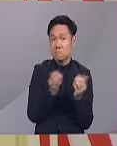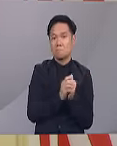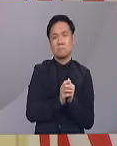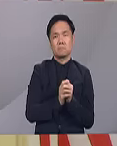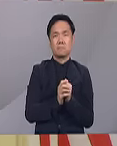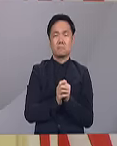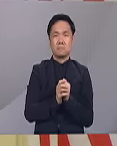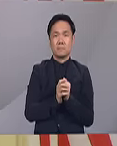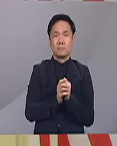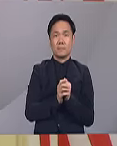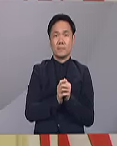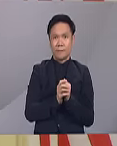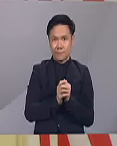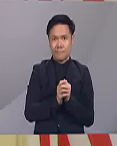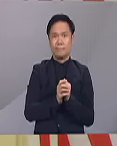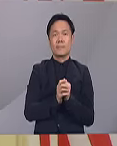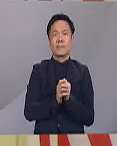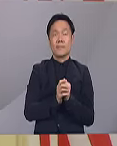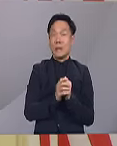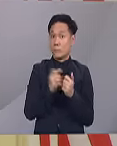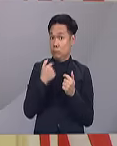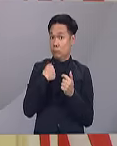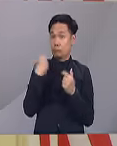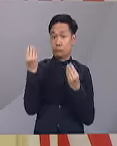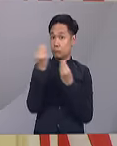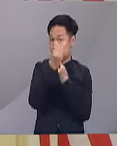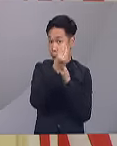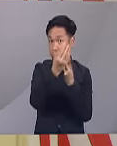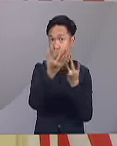apabila saya umumkan bahawa